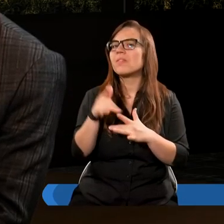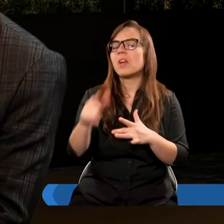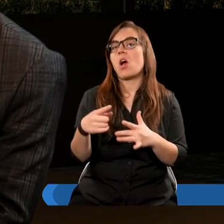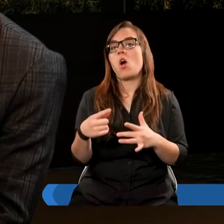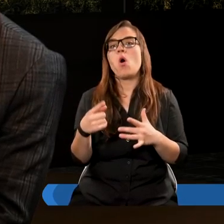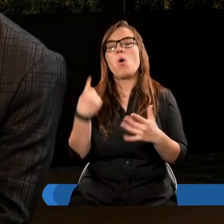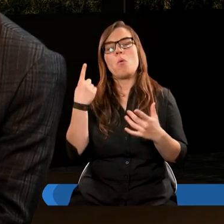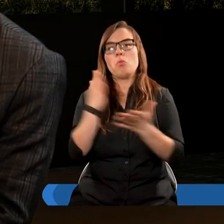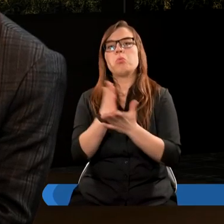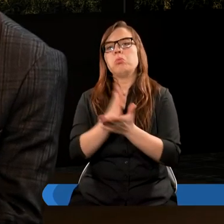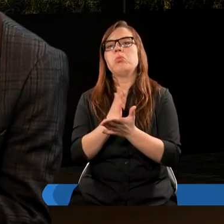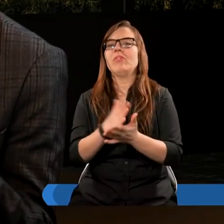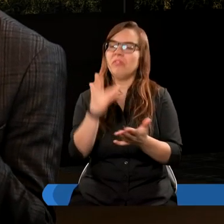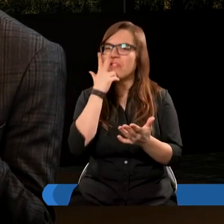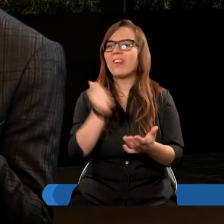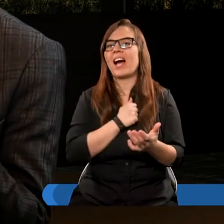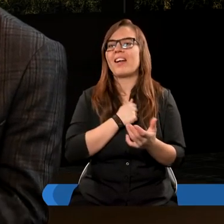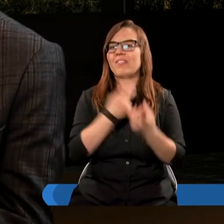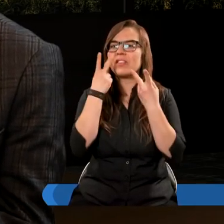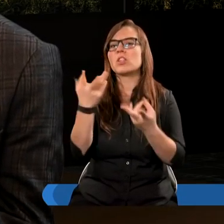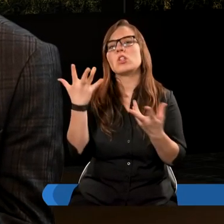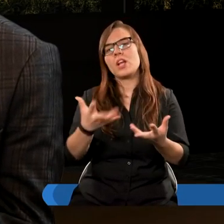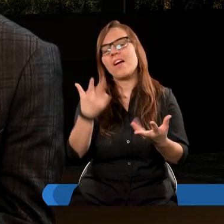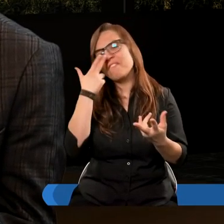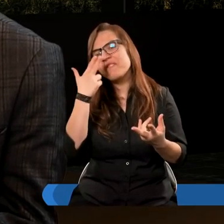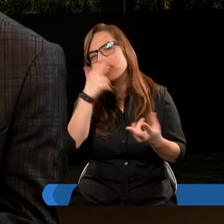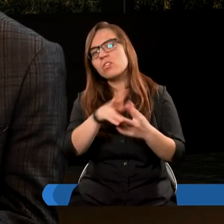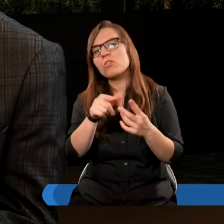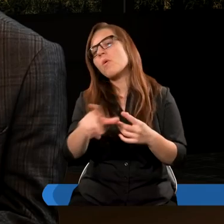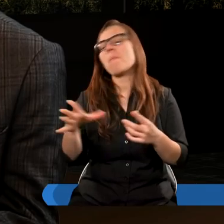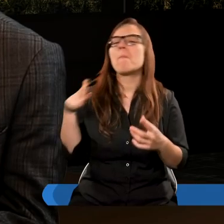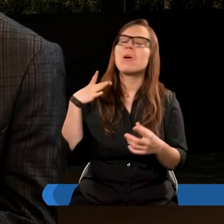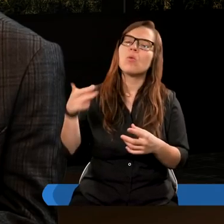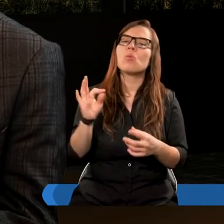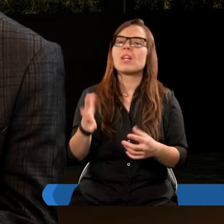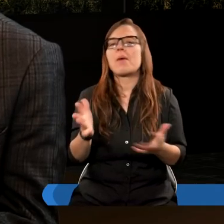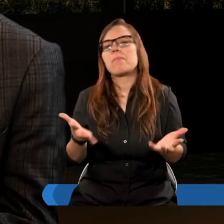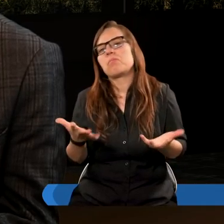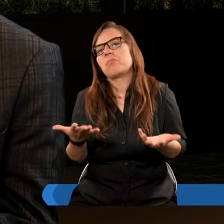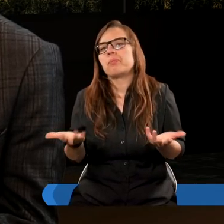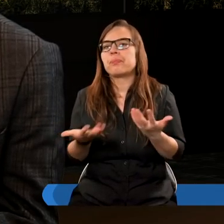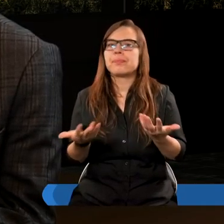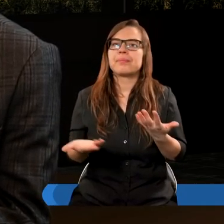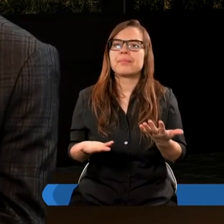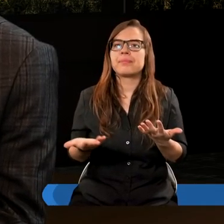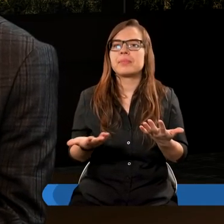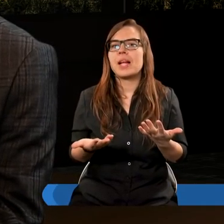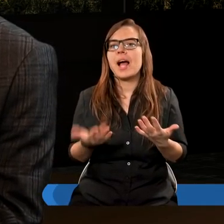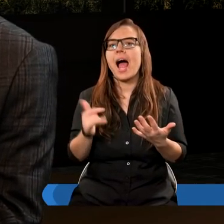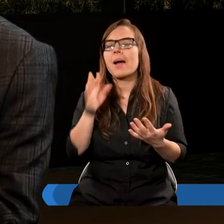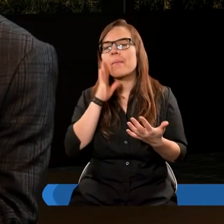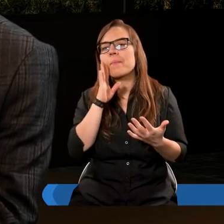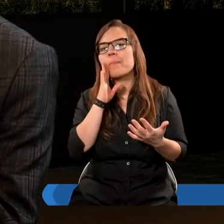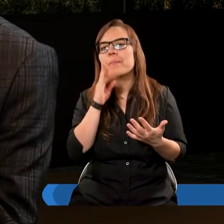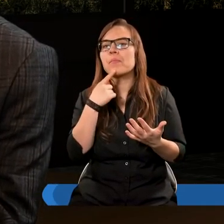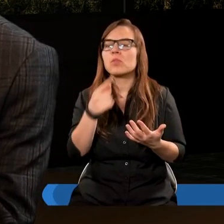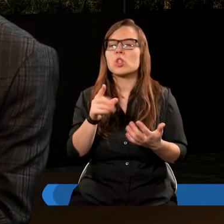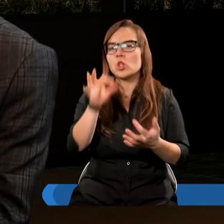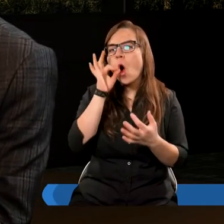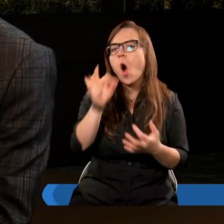jednoznacznie, że On tylko takie rzeczy, jakbyśmy chcieli to widzieć, że On był taki, nie wiem, zawsze tylko ta